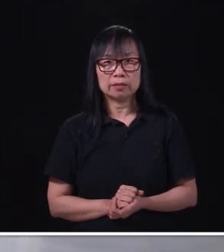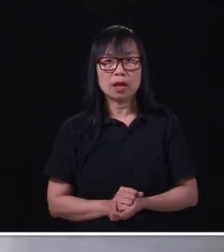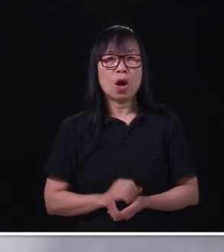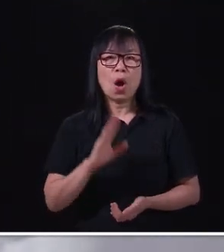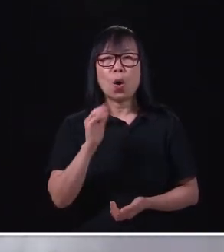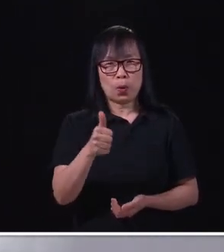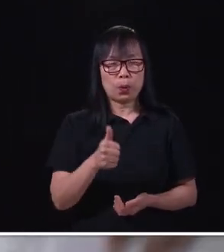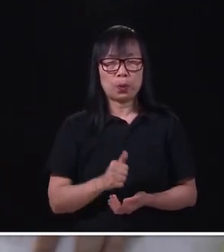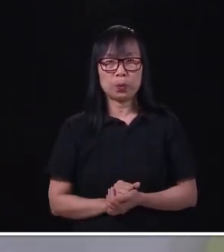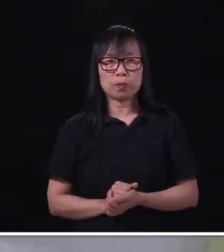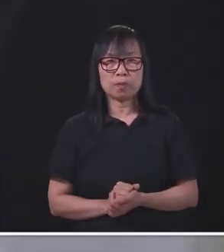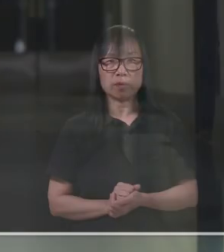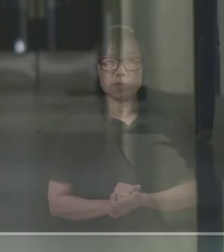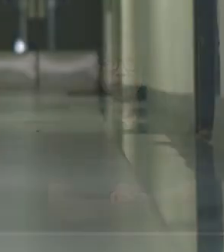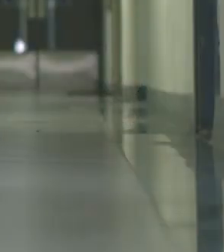好啦。